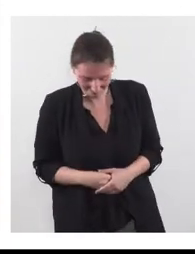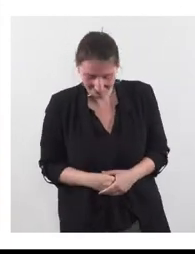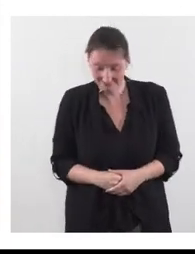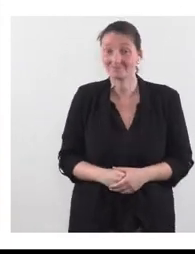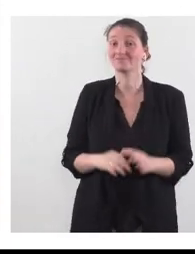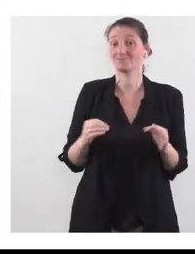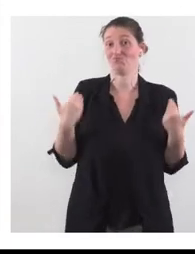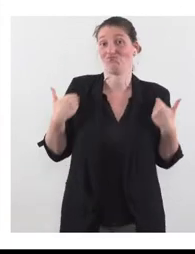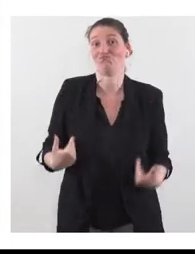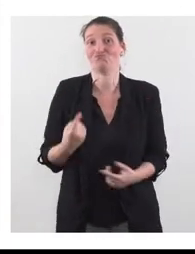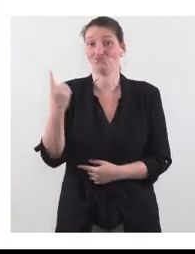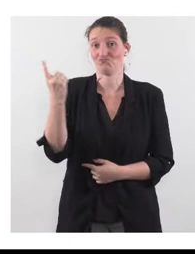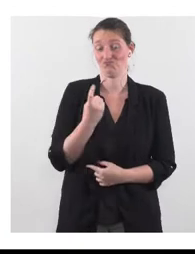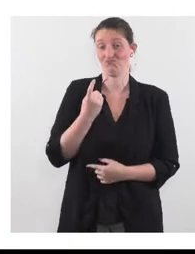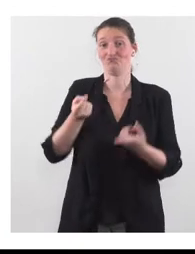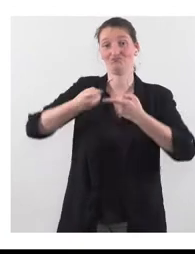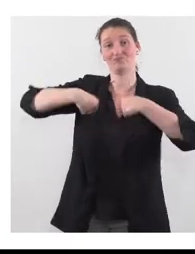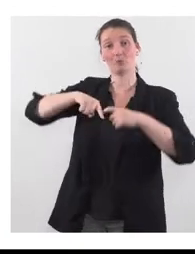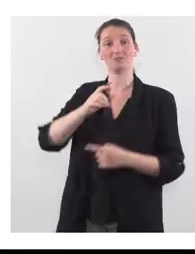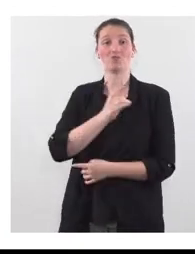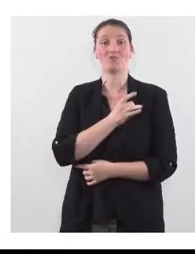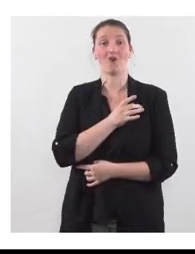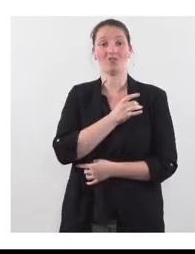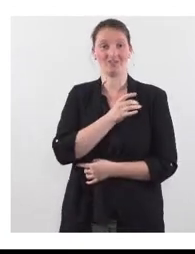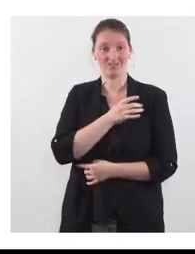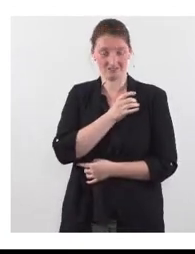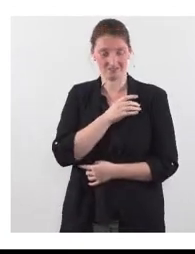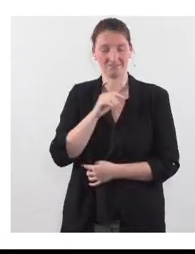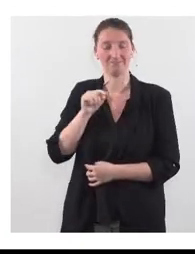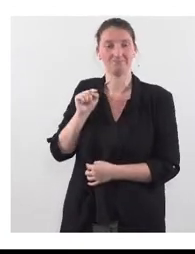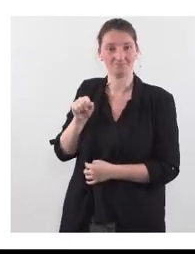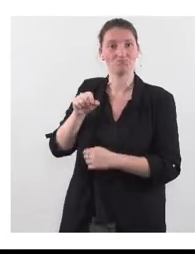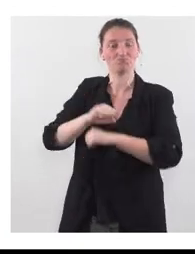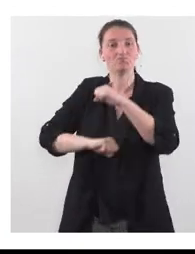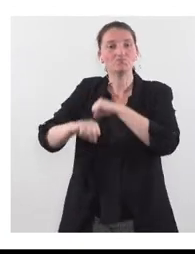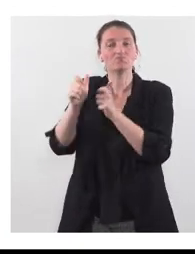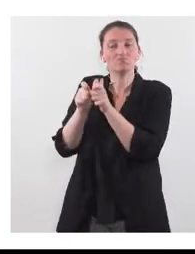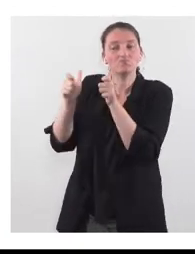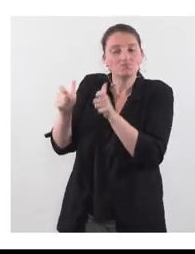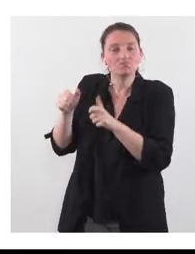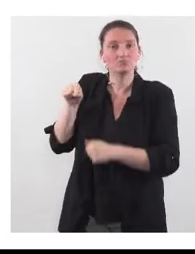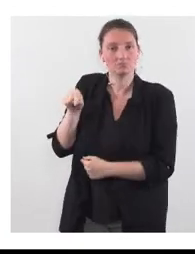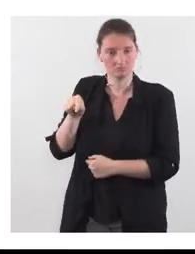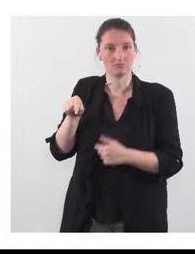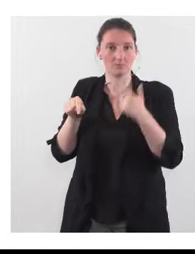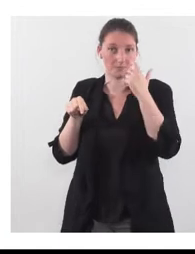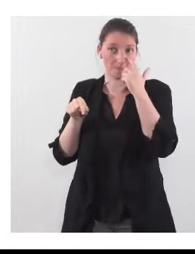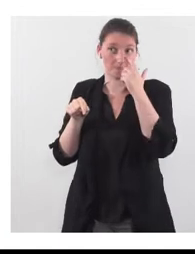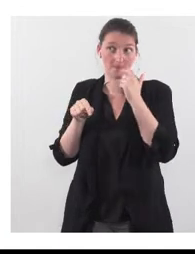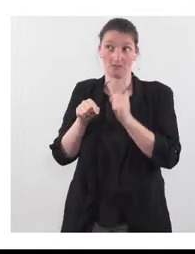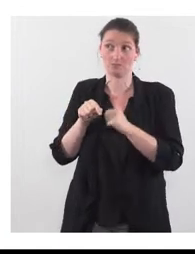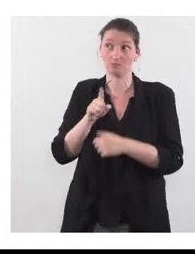Je viens de la Commission irlandaise, qui est une organisation qui a démarré